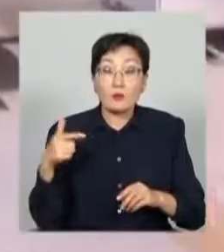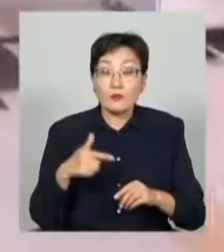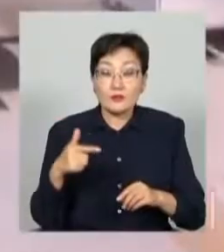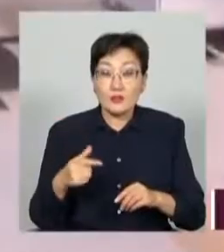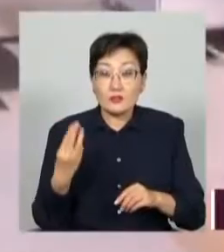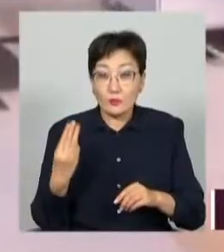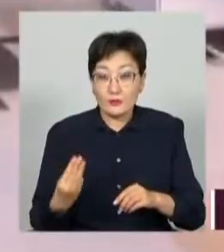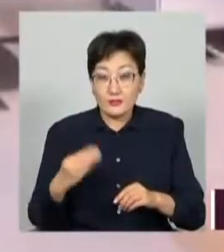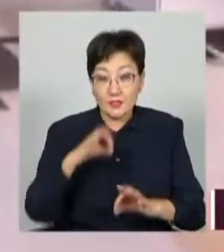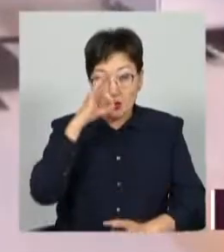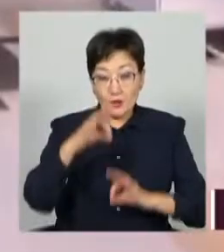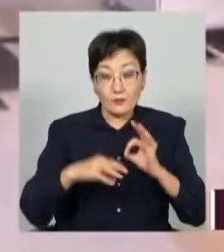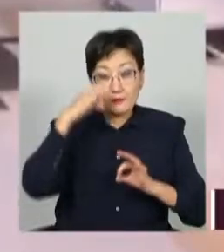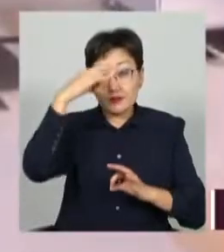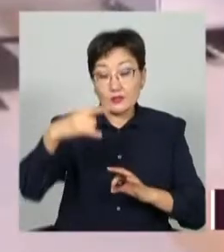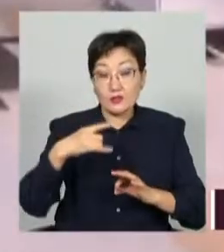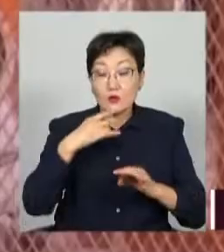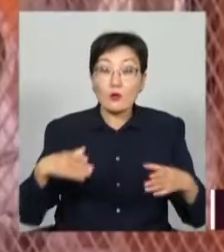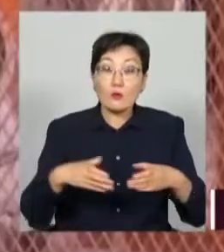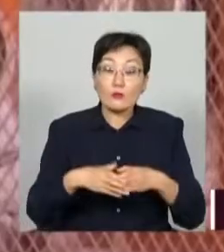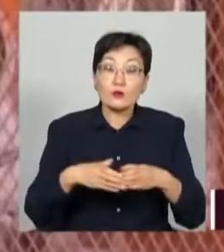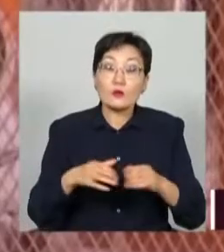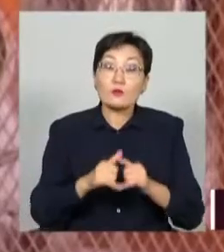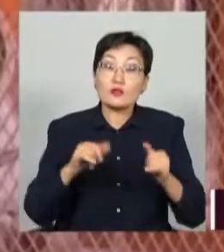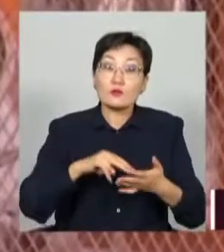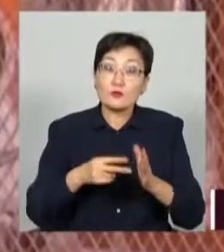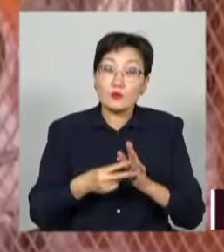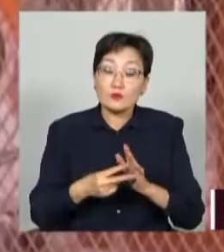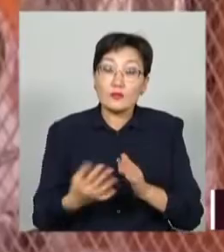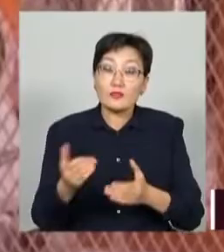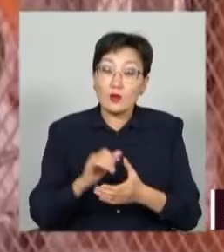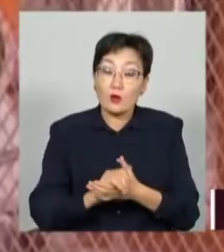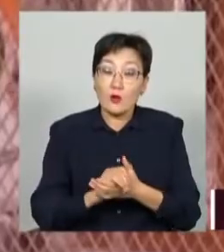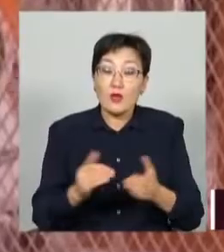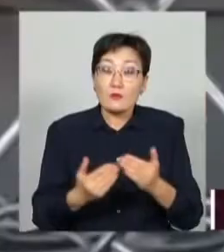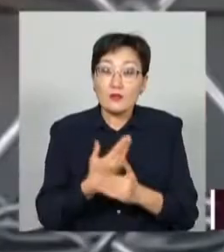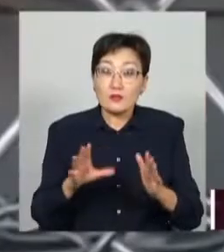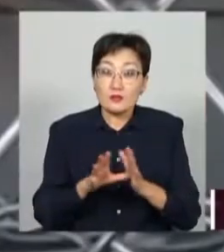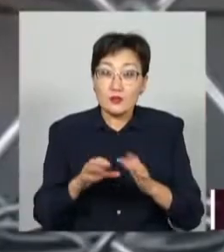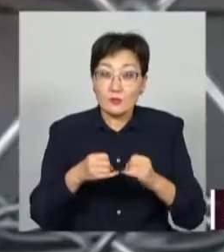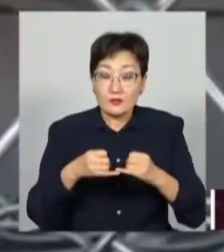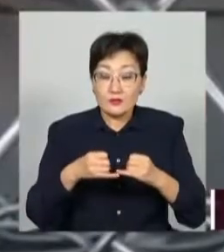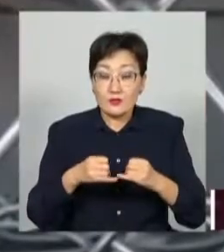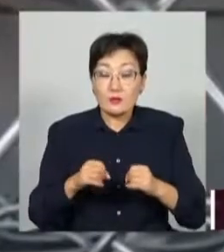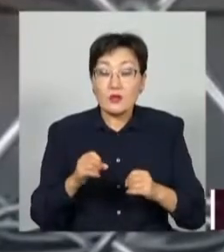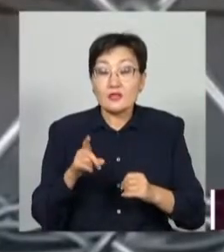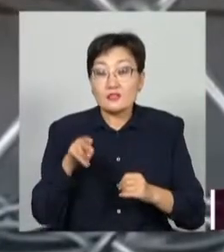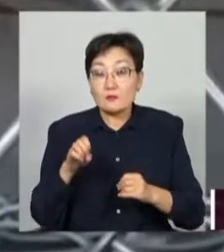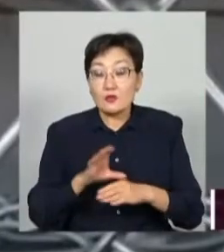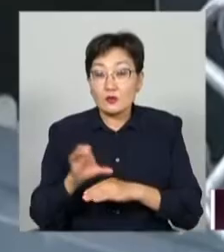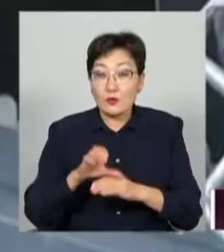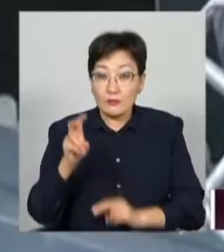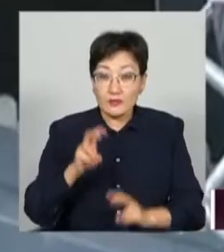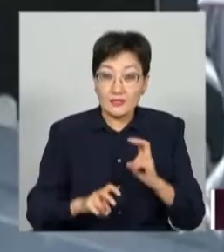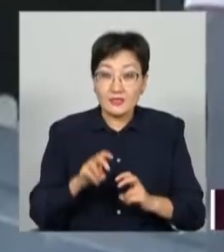Маңғыстау, Батыс Қазақстан өңірлерін кешенді дамыту жоспарын таныстырды. Оның аясында жаңартылатын энергия көздерін дамыту, цемент өндіру зауыты,